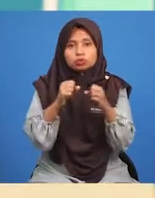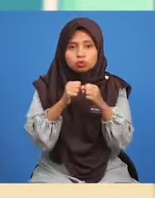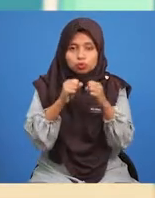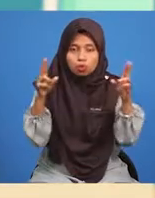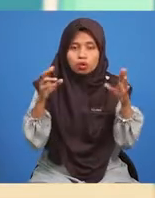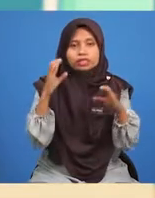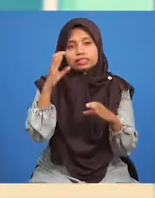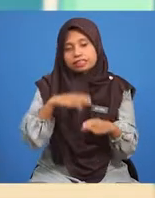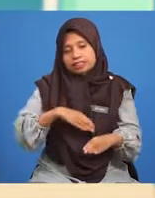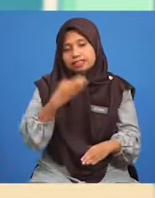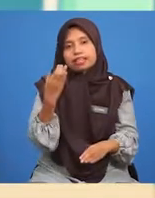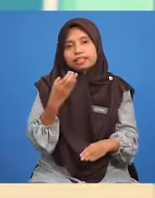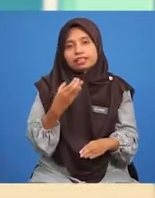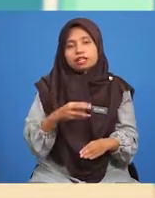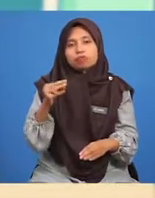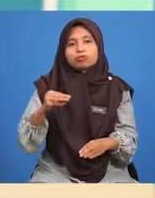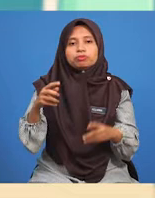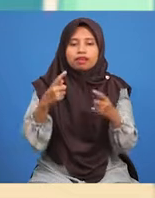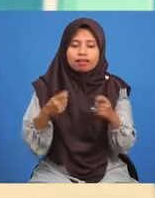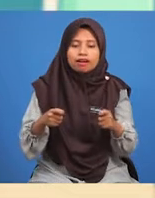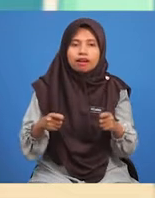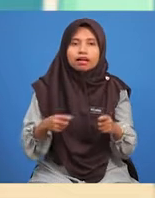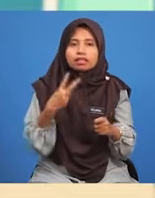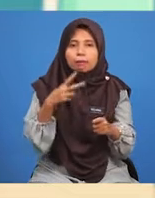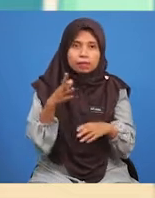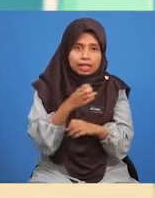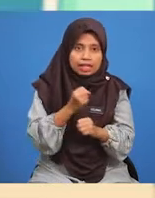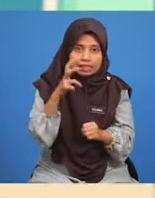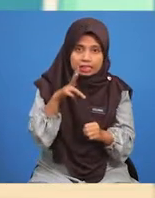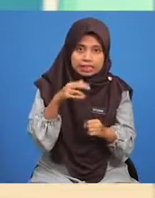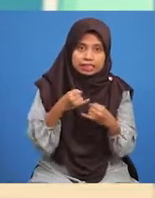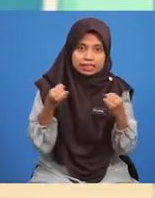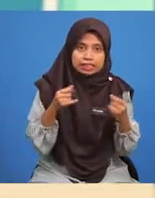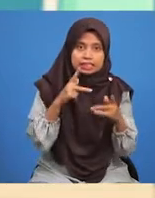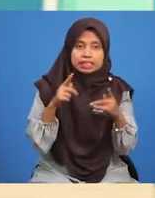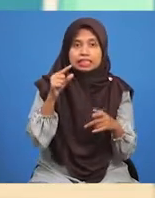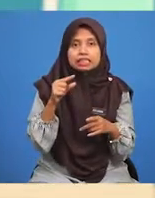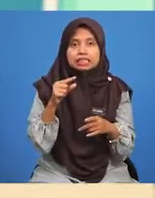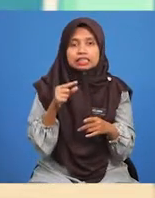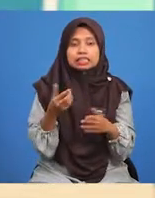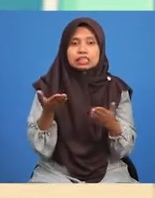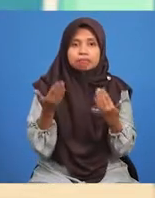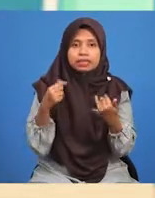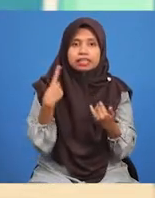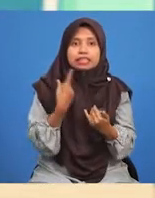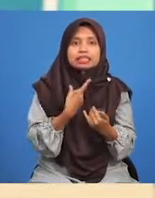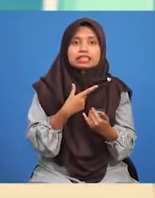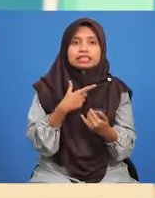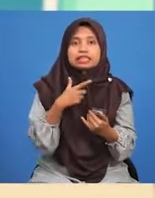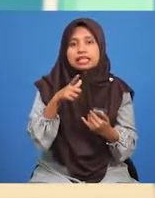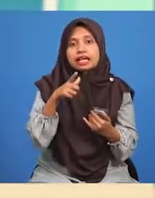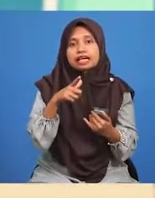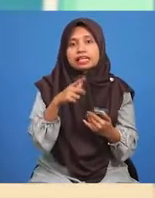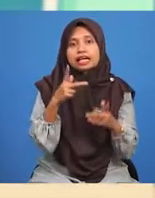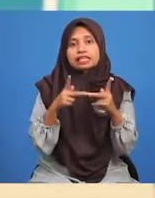Tahniah, murid-murid semua sudah melihat tiga jenis kata ganda. Marilah kita lihat kata ganda